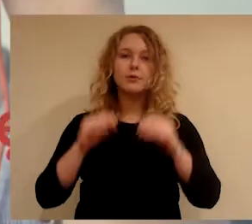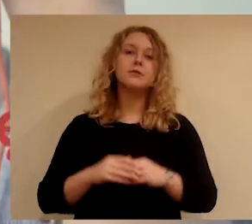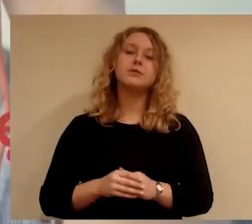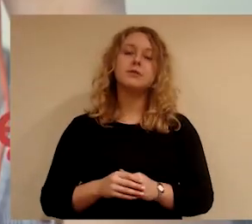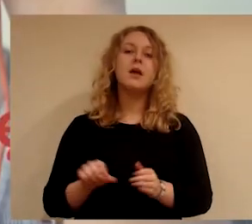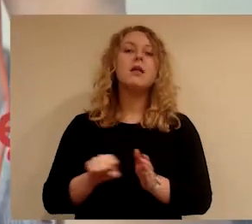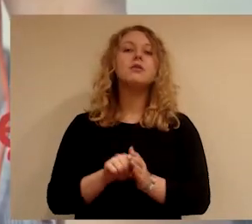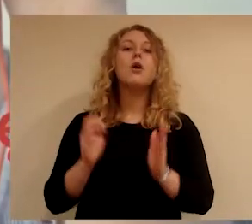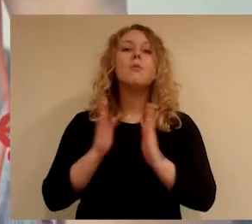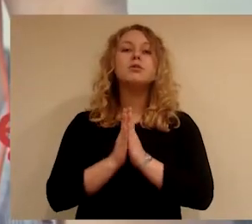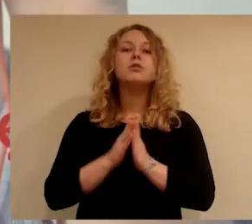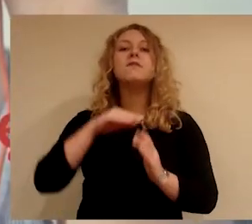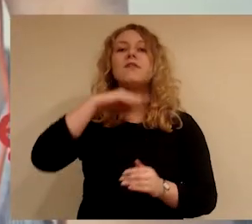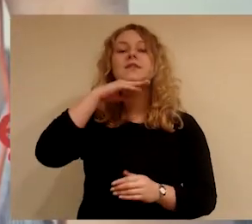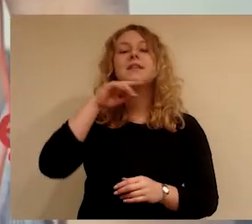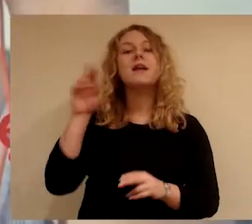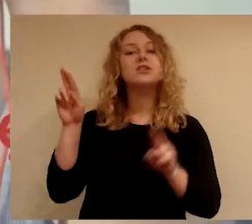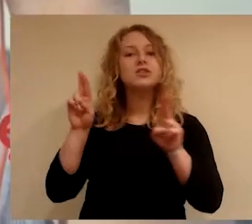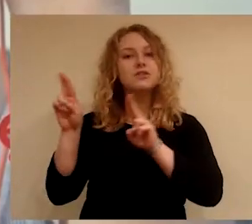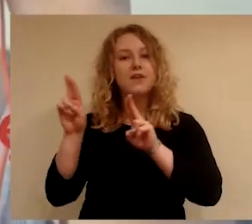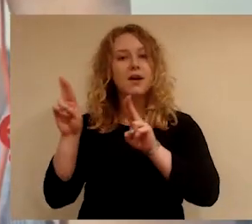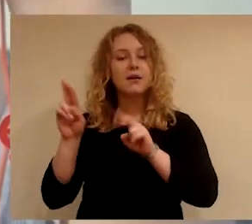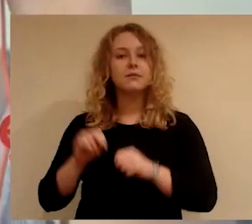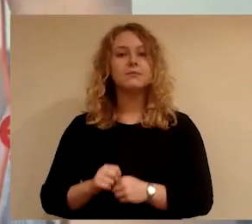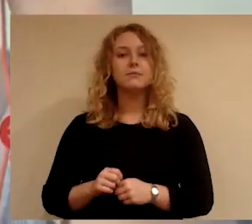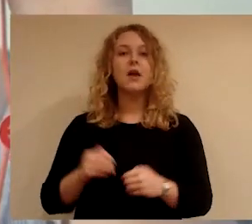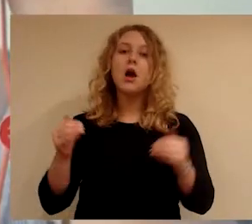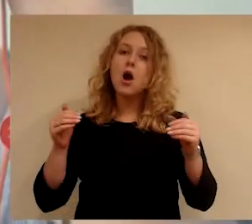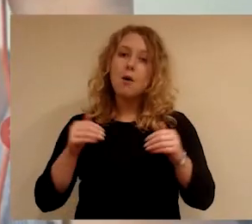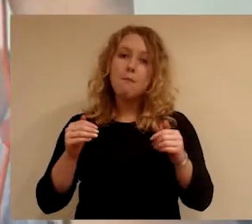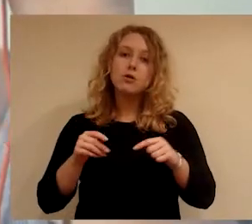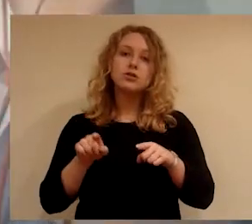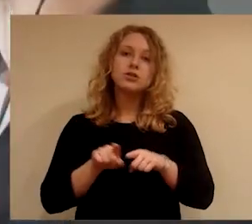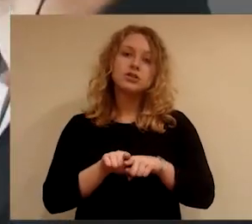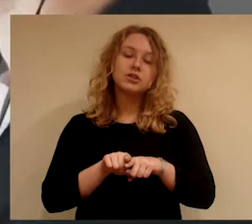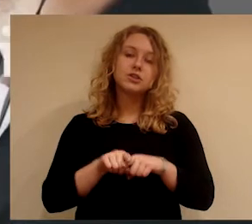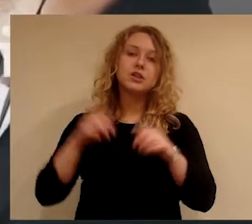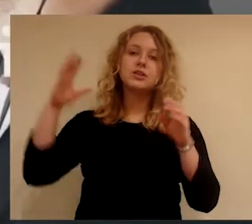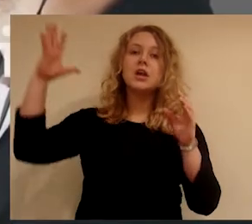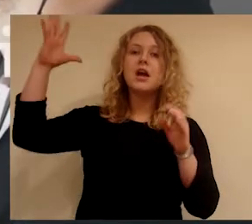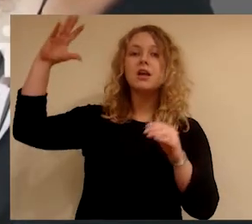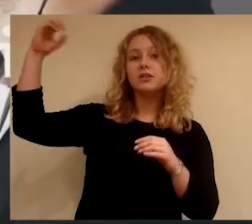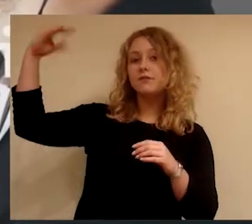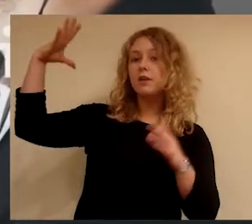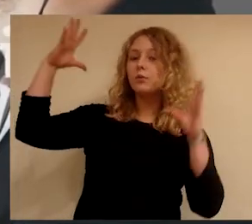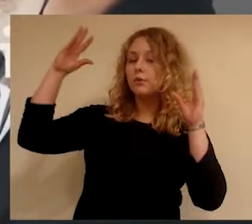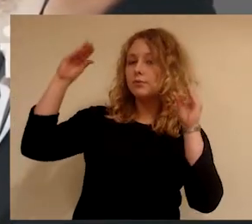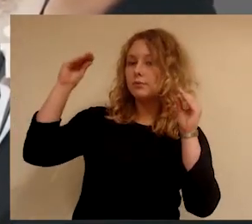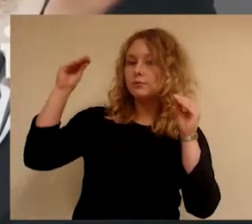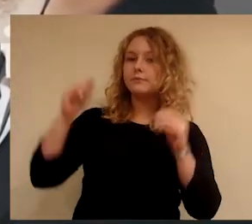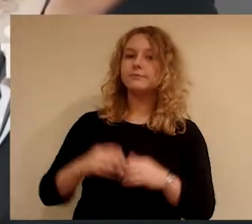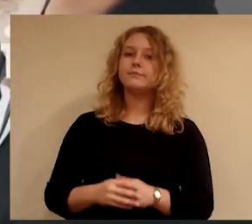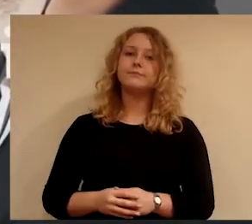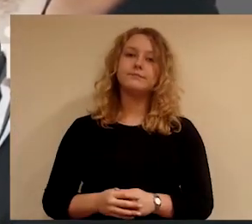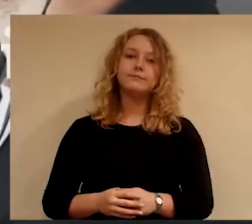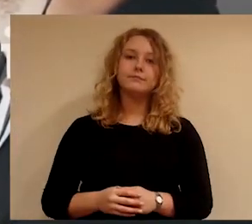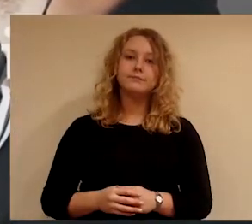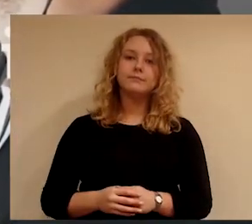monitor. Do modlitwy wystarczy sam dźwięk. Możesz również przygasić światło lub zamknąć oczy.